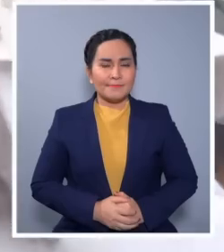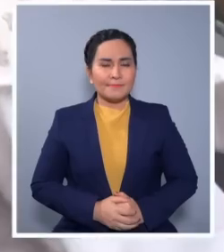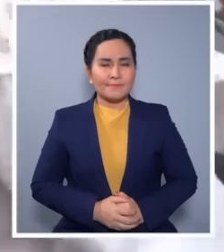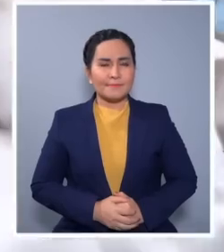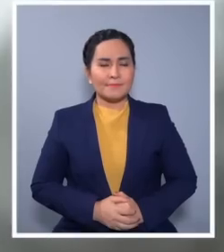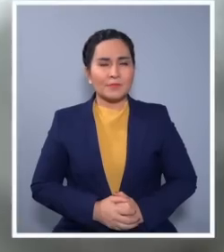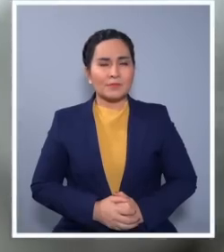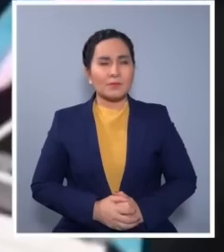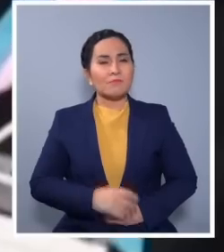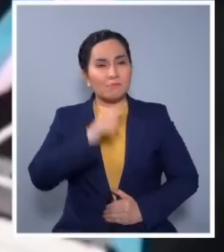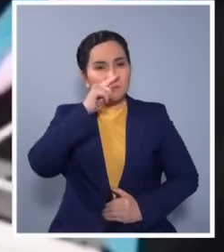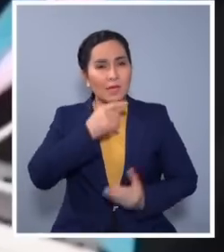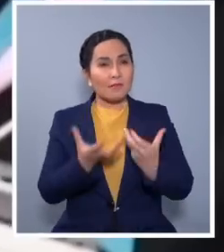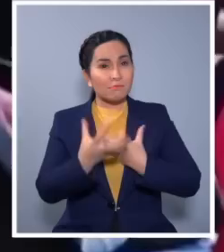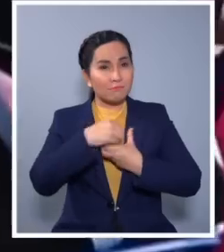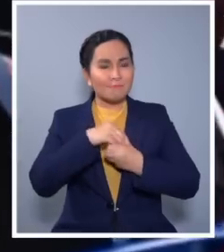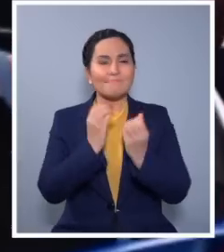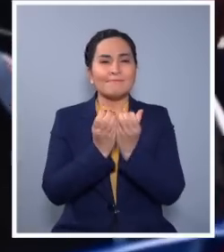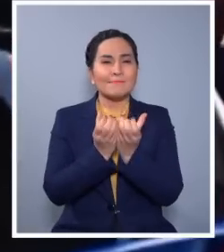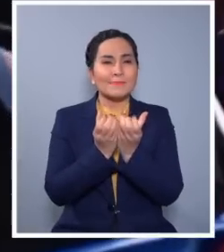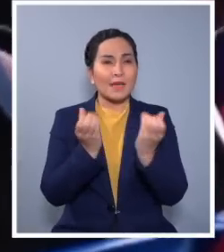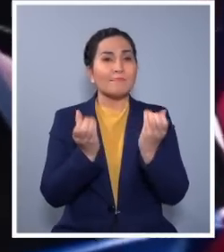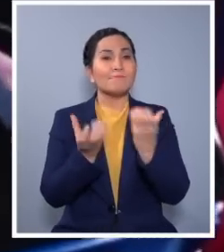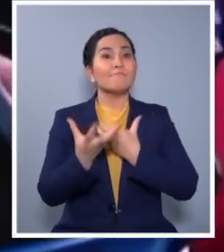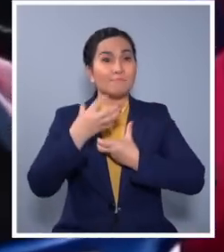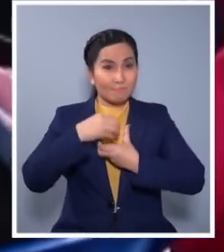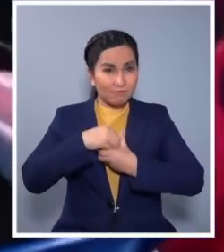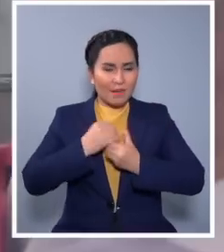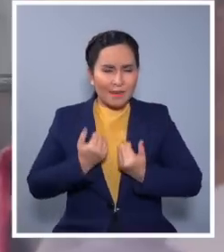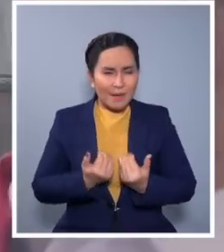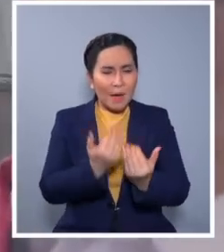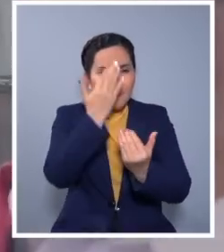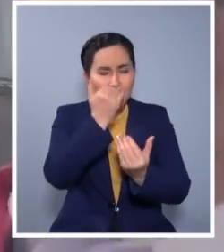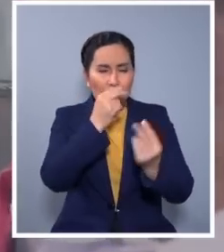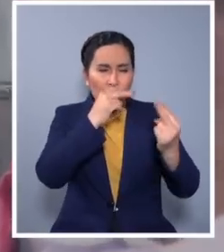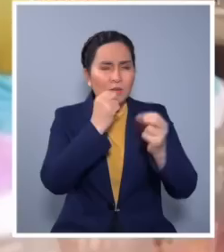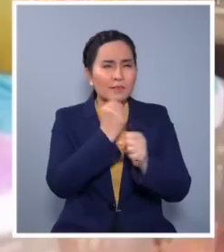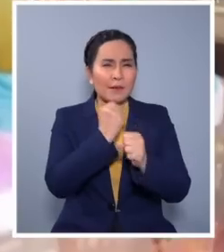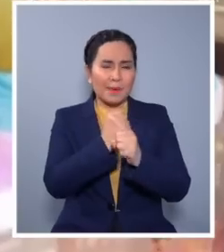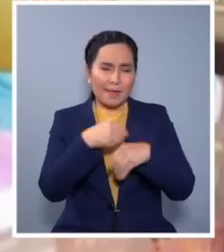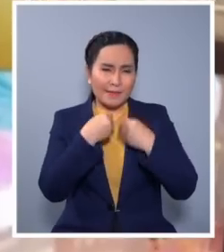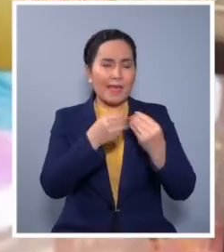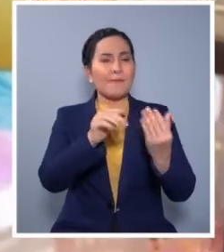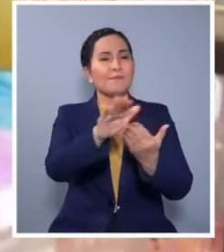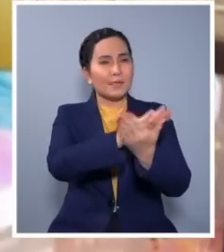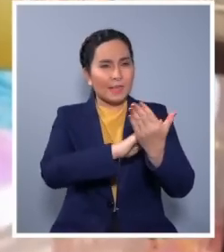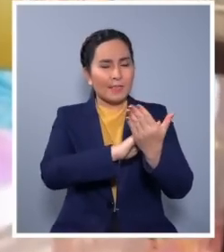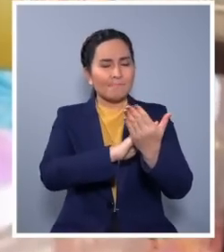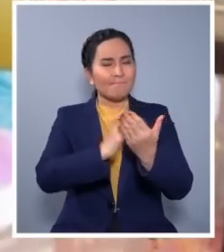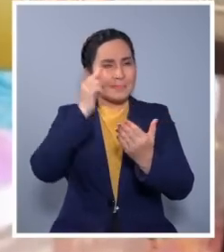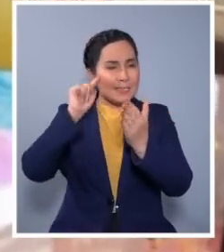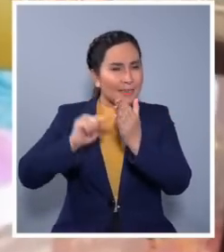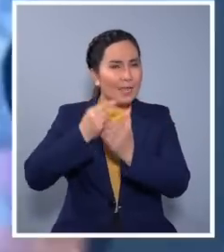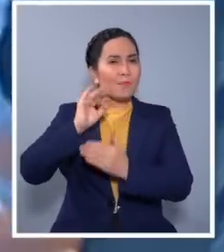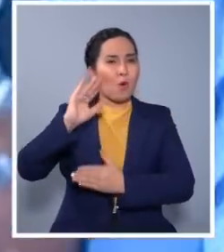ความเป็นไทยความเป็นธรรมและการเกิดมาเพื่อตอบแทนบุญคุณแผ่นดินคือสิ่งที่พระท่านพลเอกเปรมตินสุ